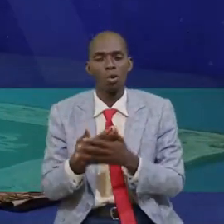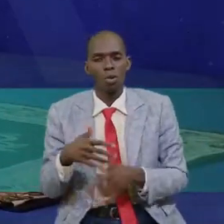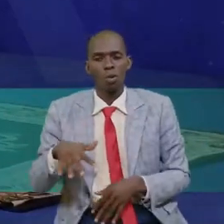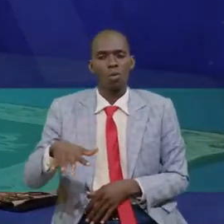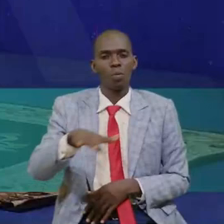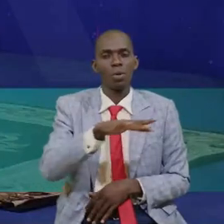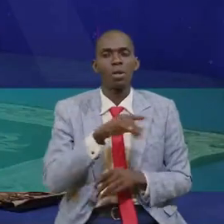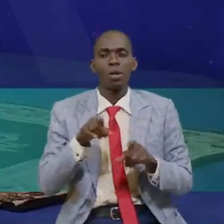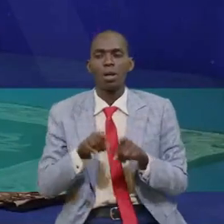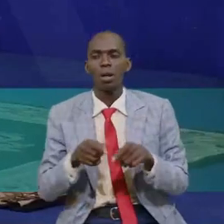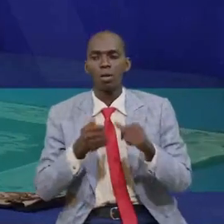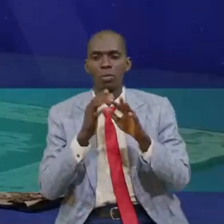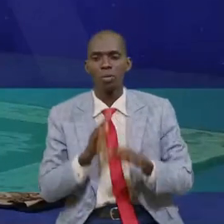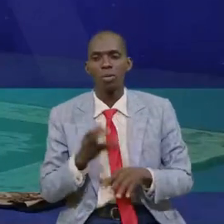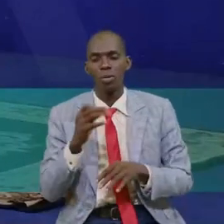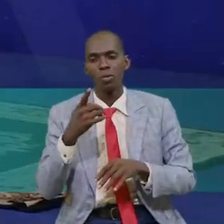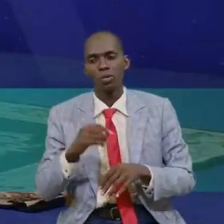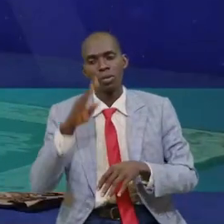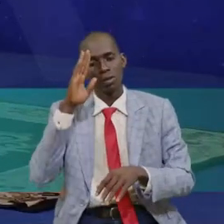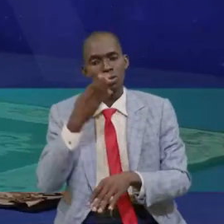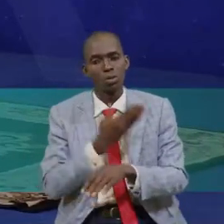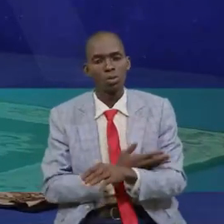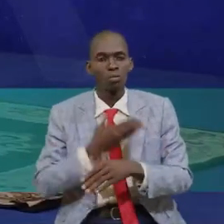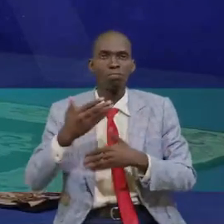atteindre progressivement toutes les régions en tant que suiveur du Fils.